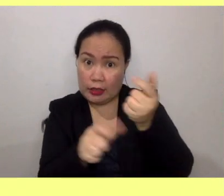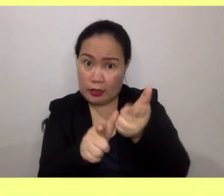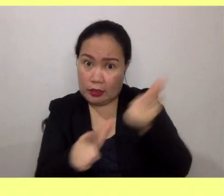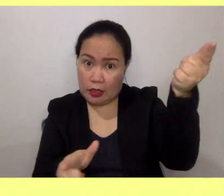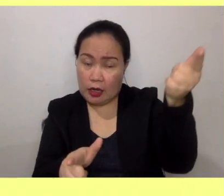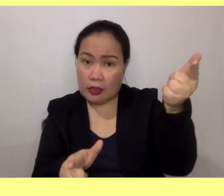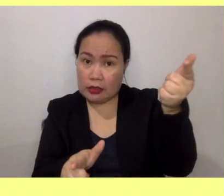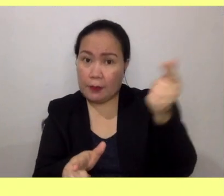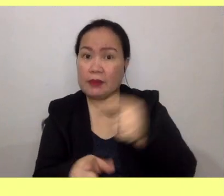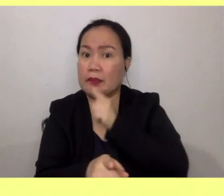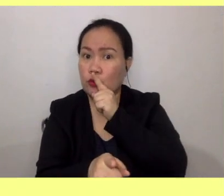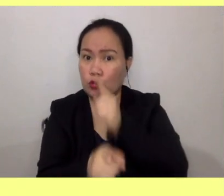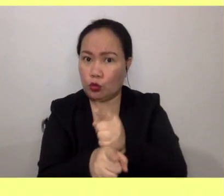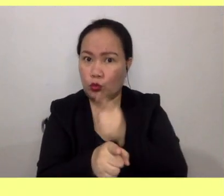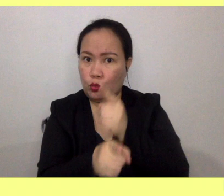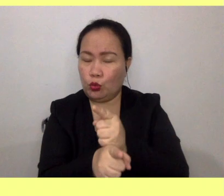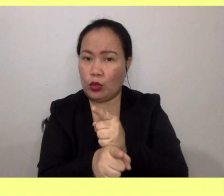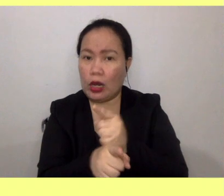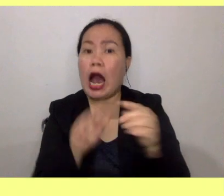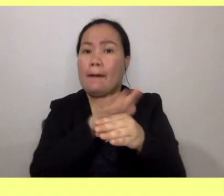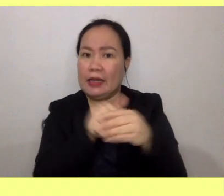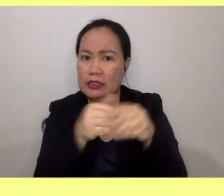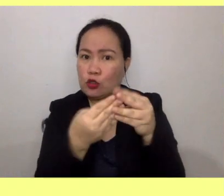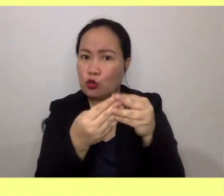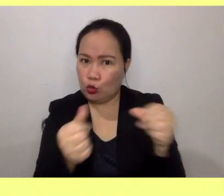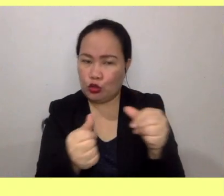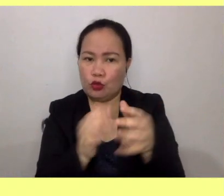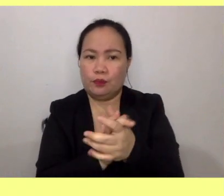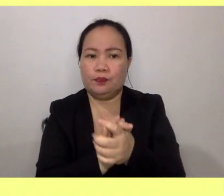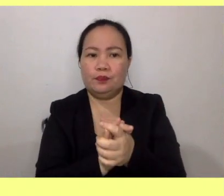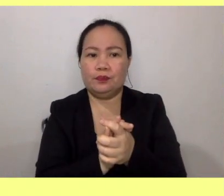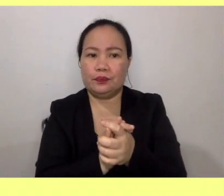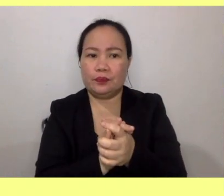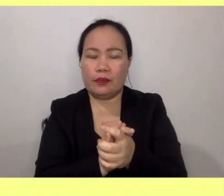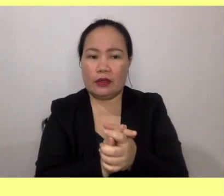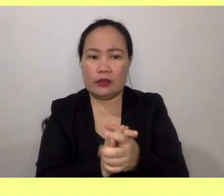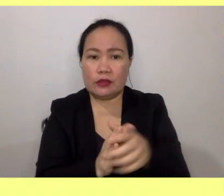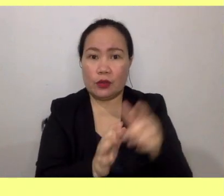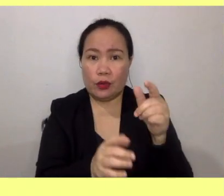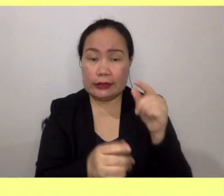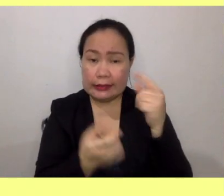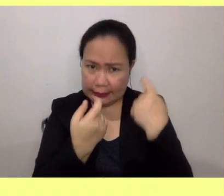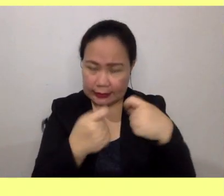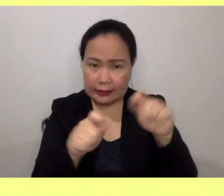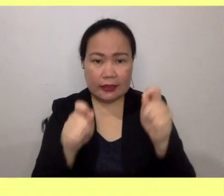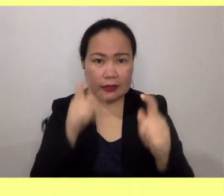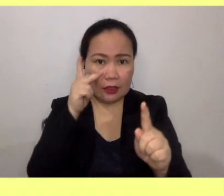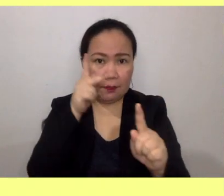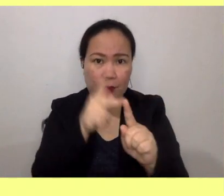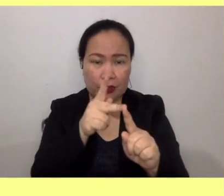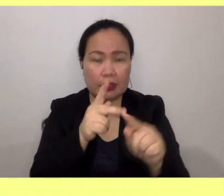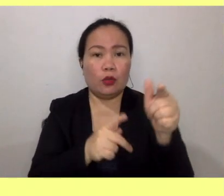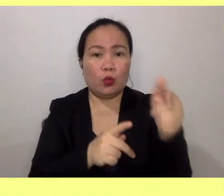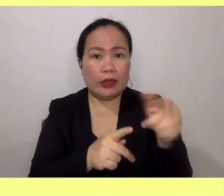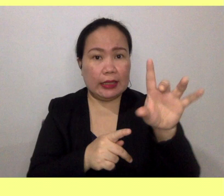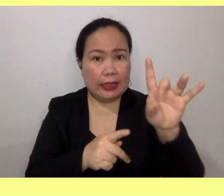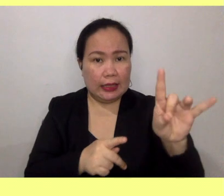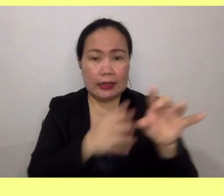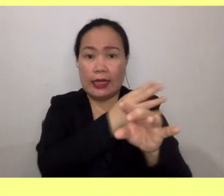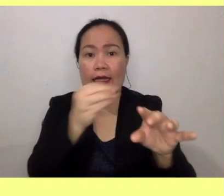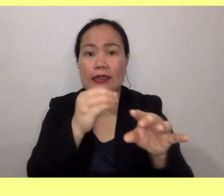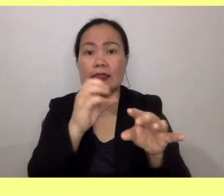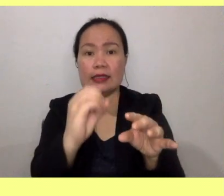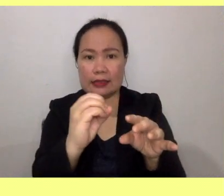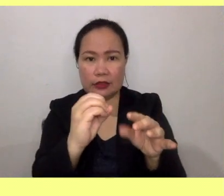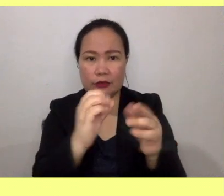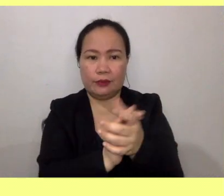mo ay solid. So, yun ang palatandaan natin. Kapag may equal sign dito, solid ang line mo, ibig sabihin, lahat